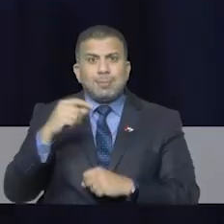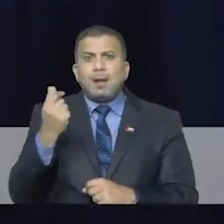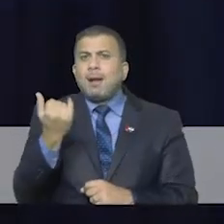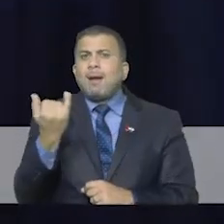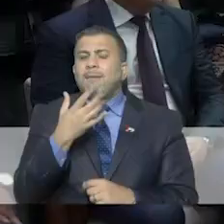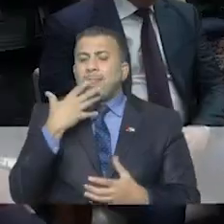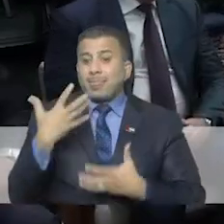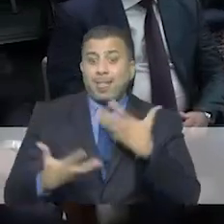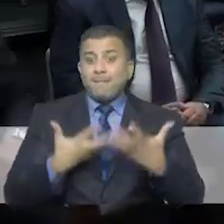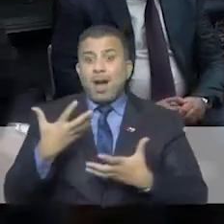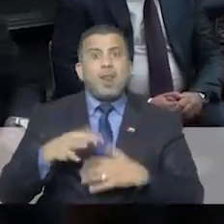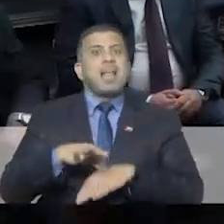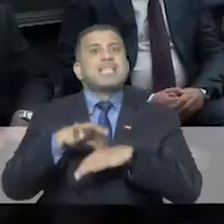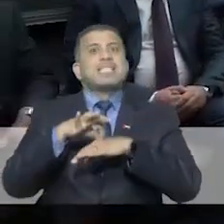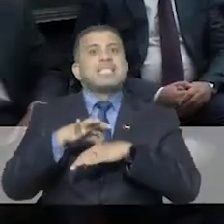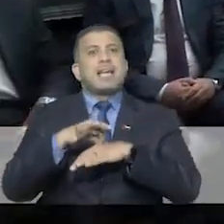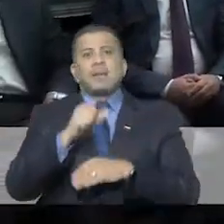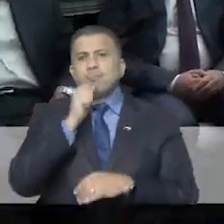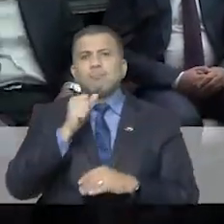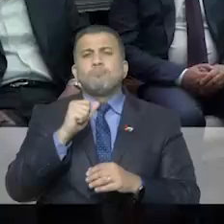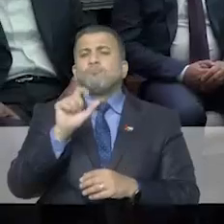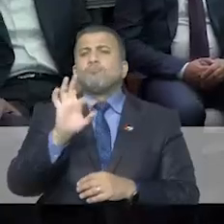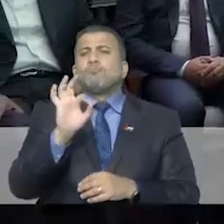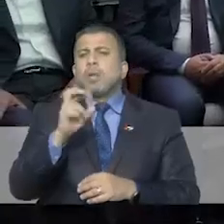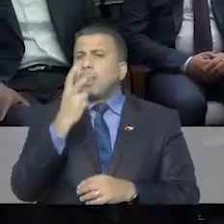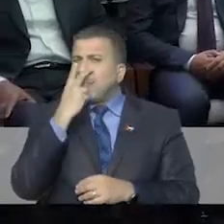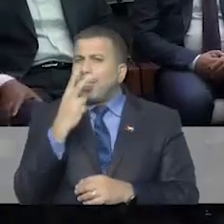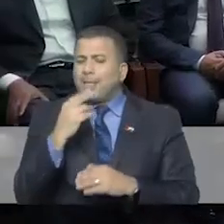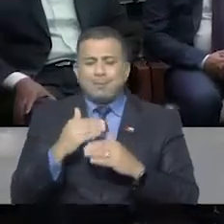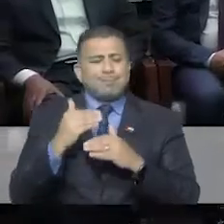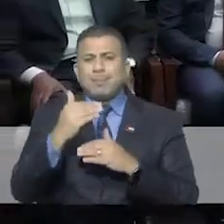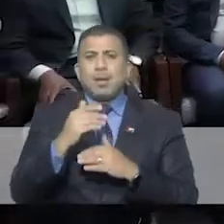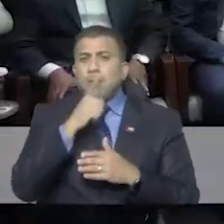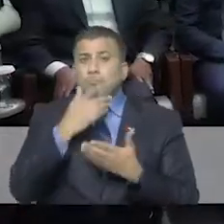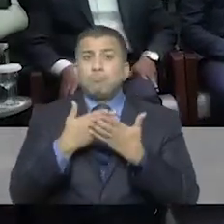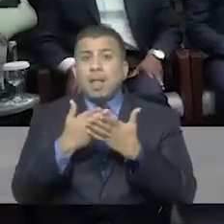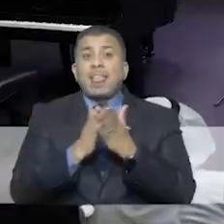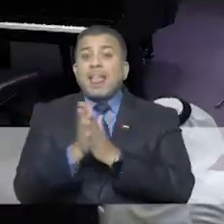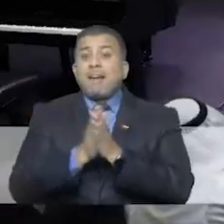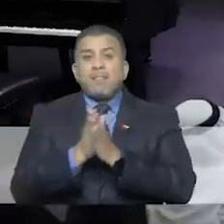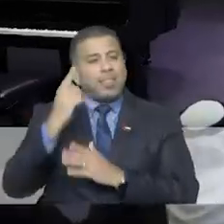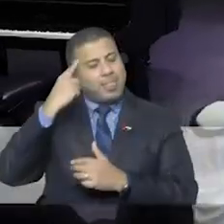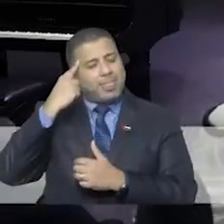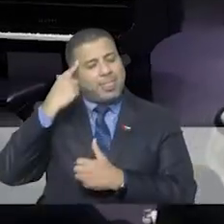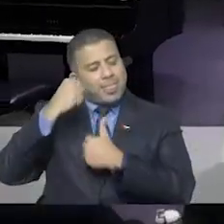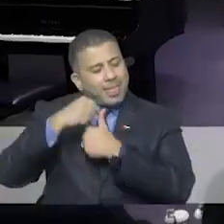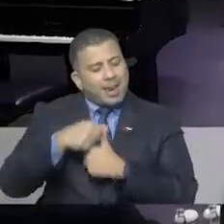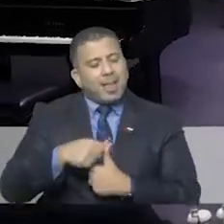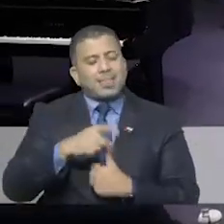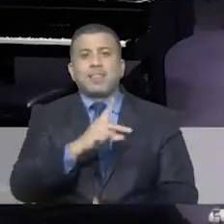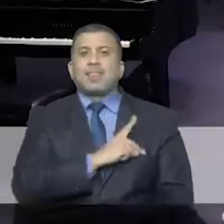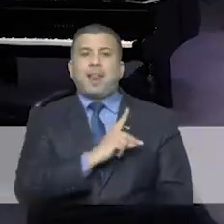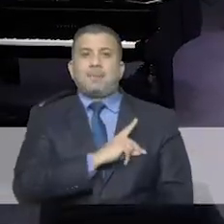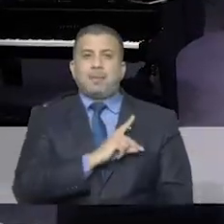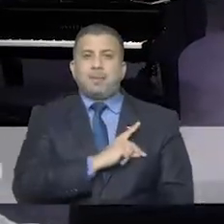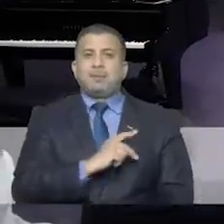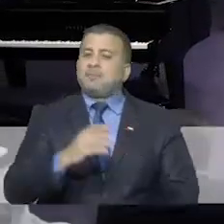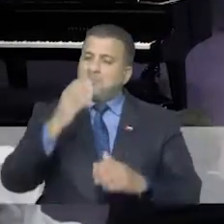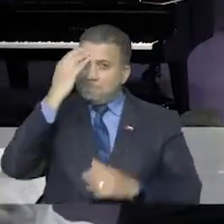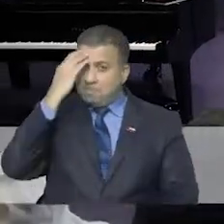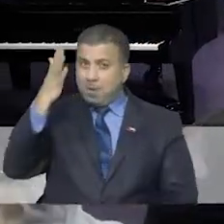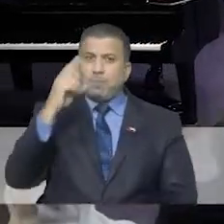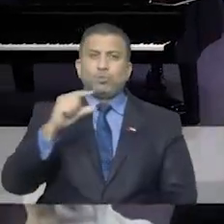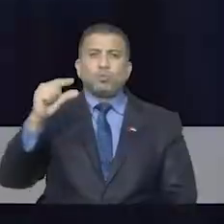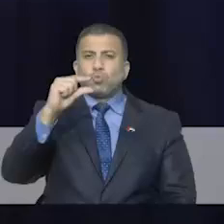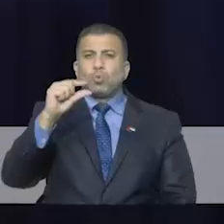لحظات من التفاعل الإنساني الذي يتجاوز النظريات ويسهم في تحفيز ذكريات الطلبة. ورحب الدكتور